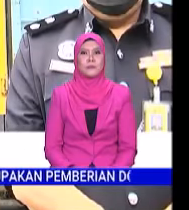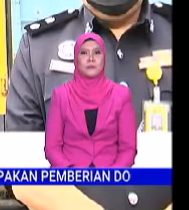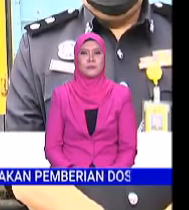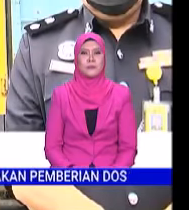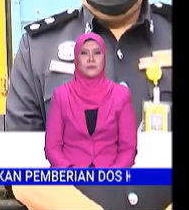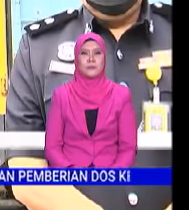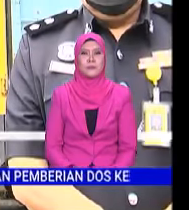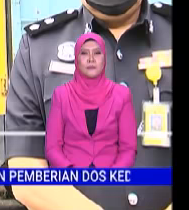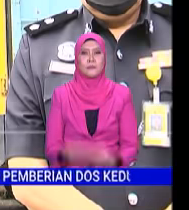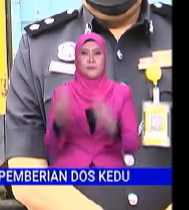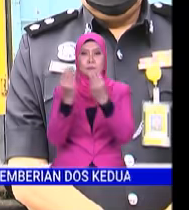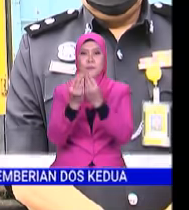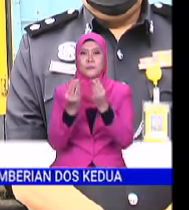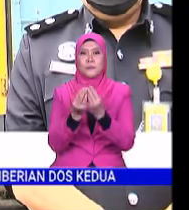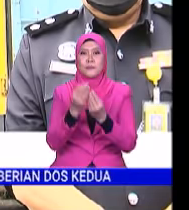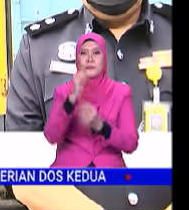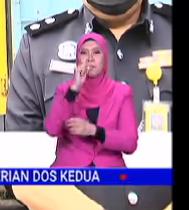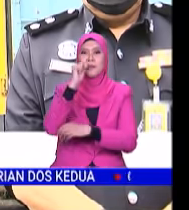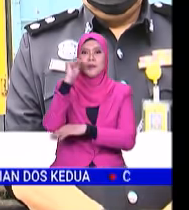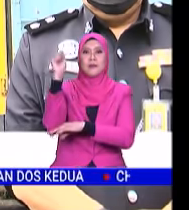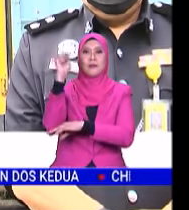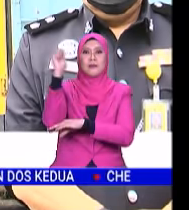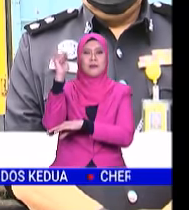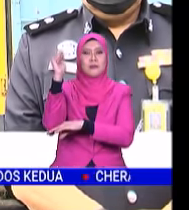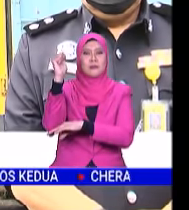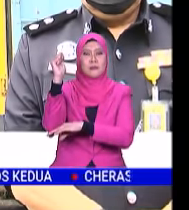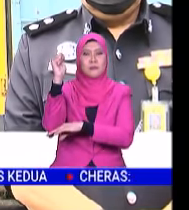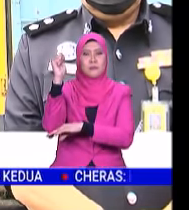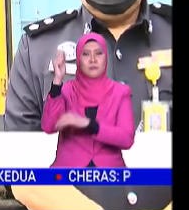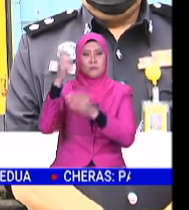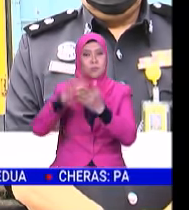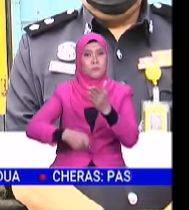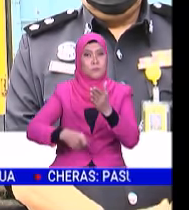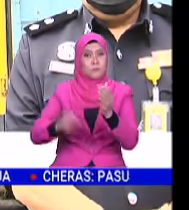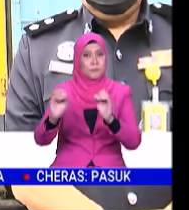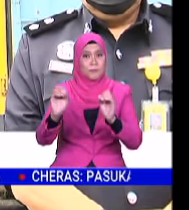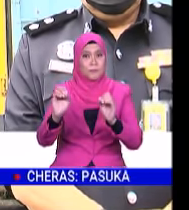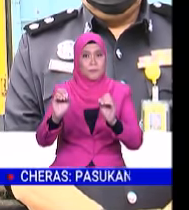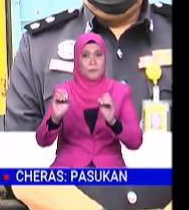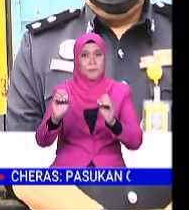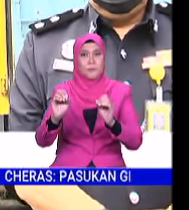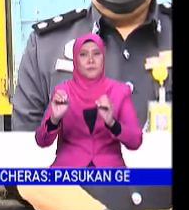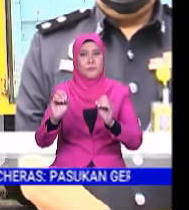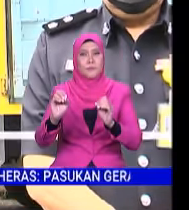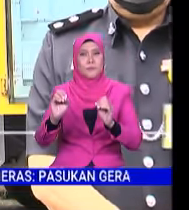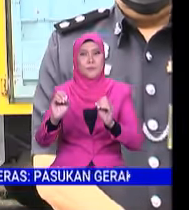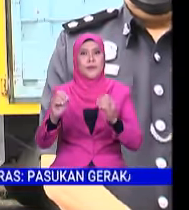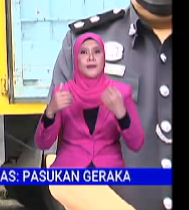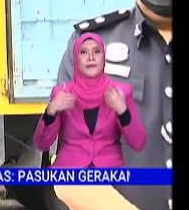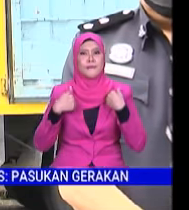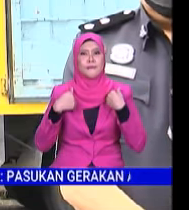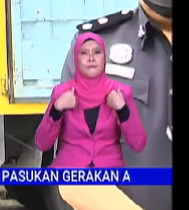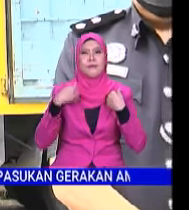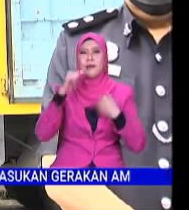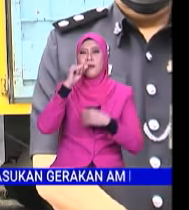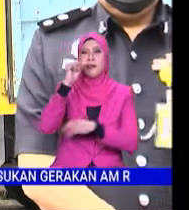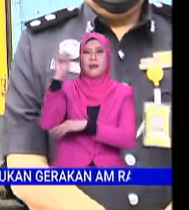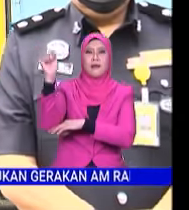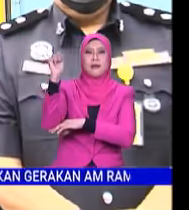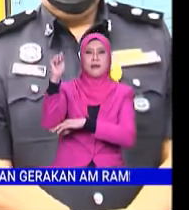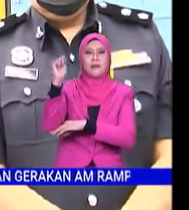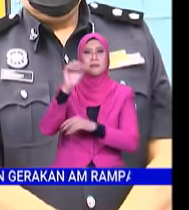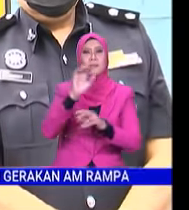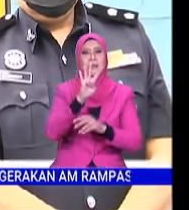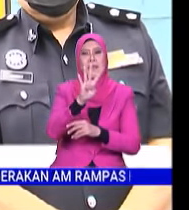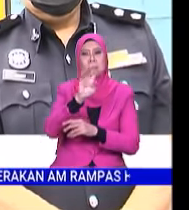Jumlah apa ni minuman keras yang tidak bercukai ini mengandungi kandungan alkohol dia daripada